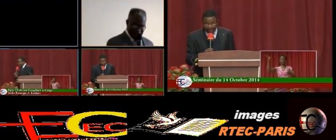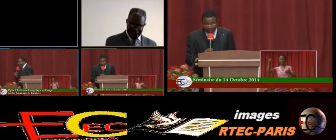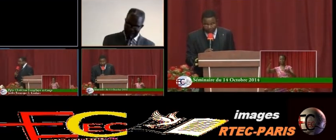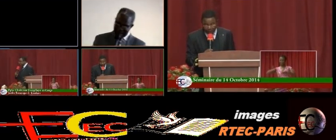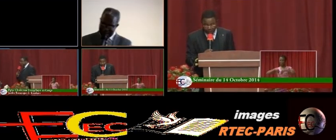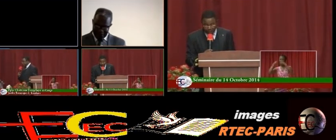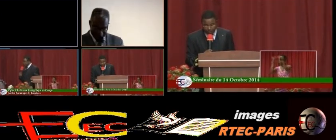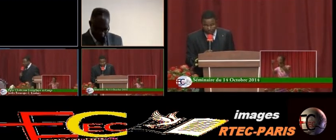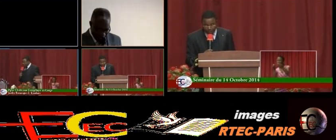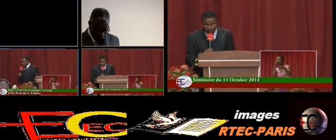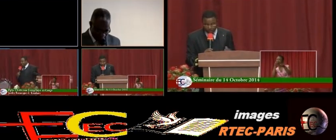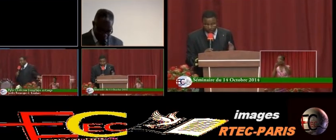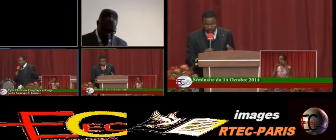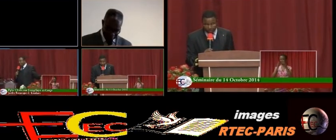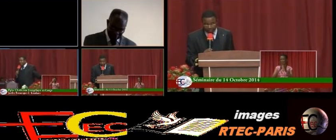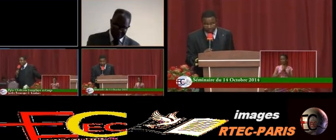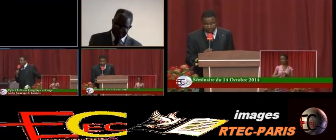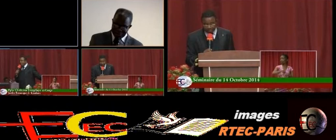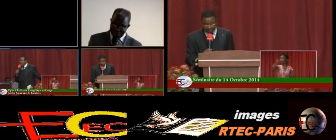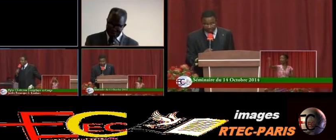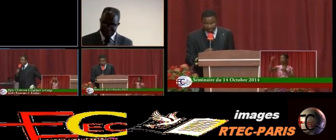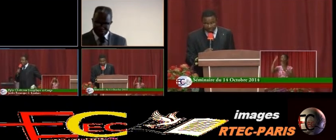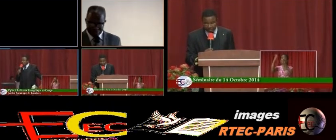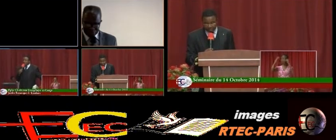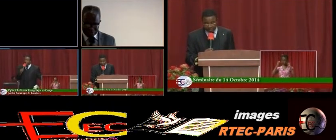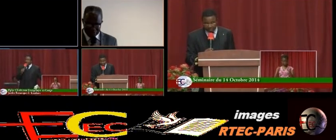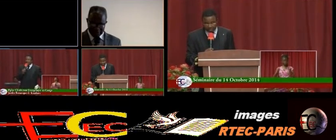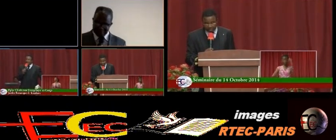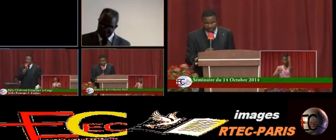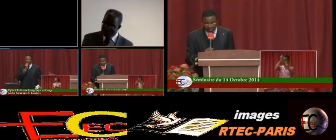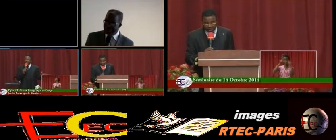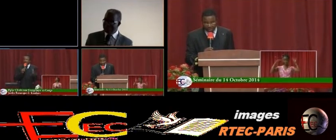Ne valez-vous pas beaucoup plus qu'eux?